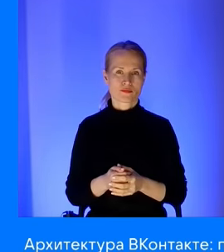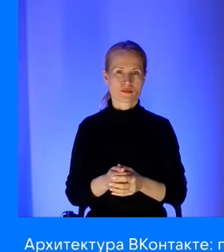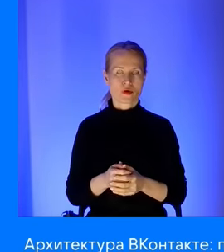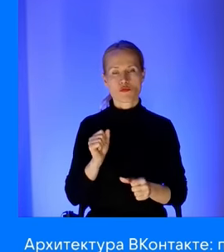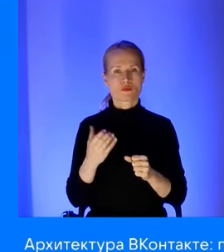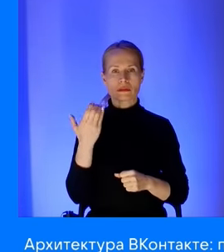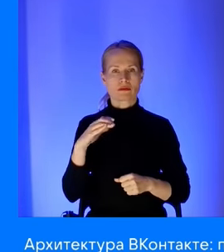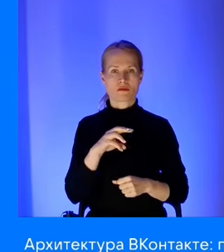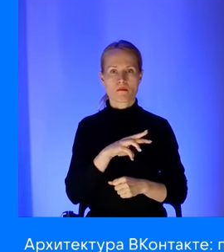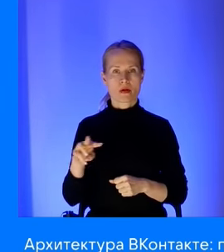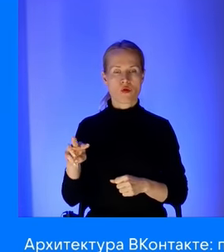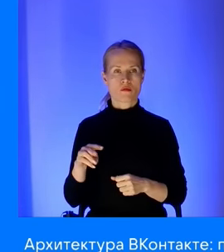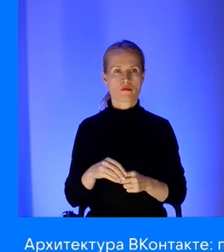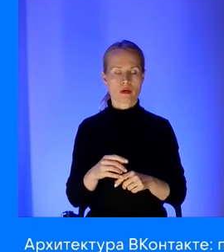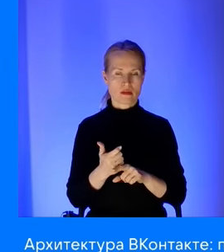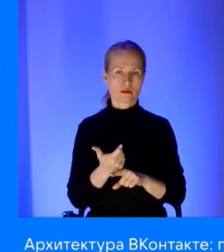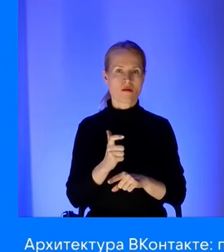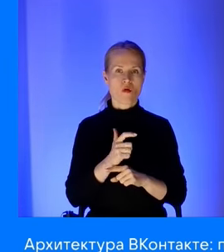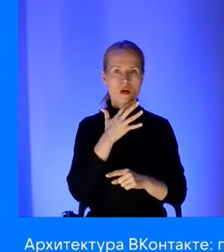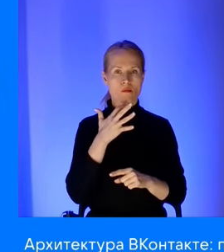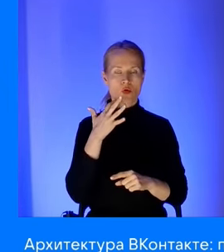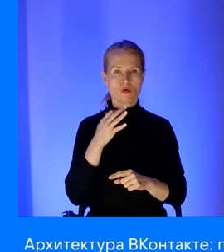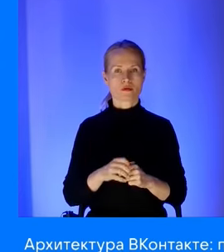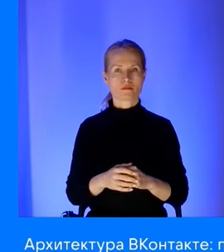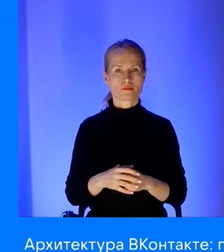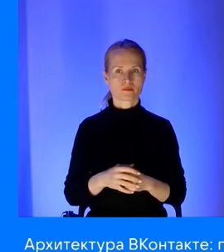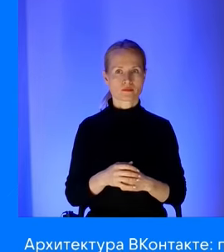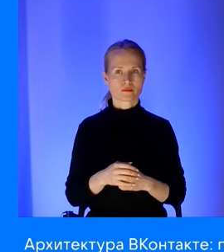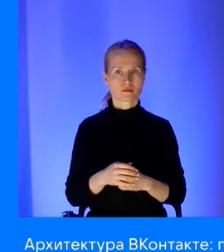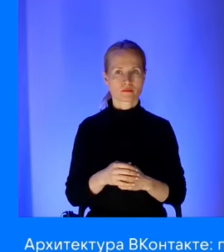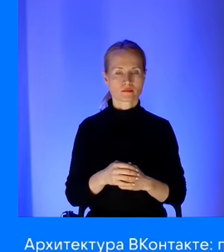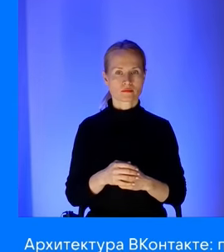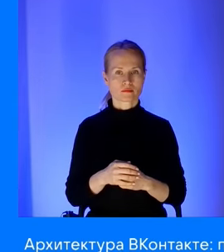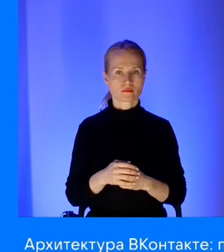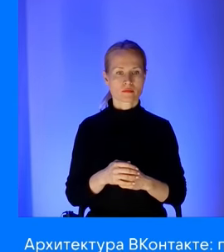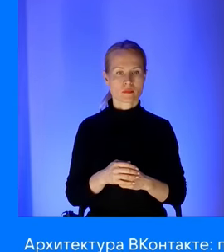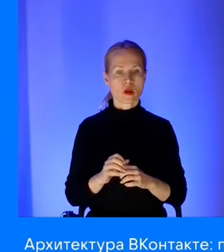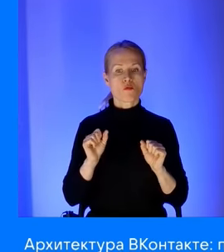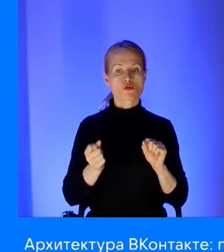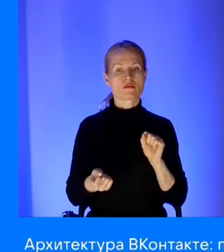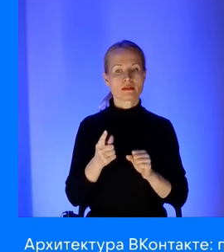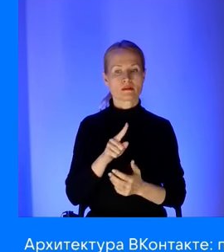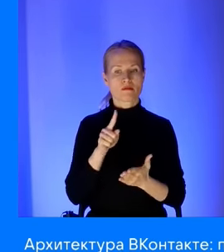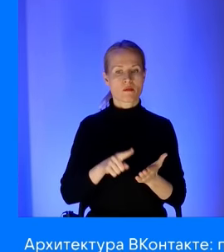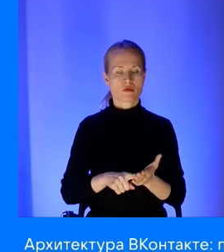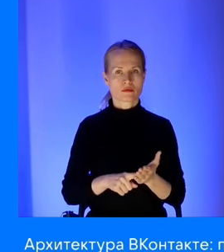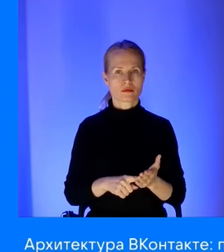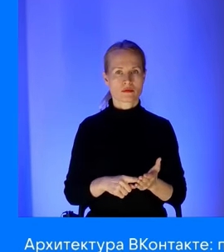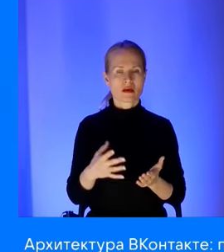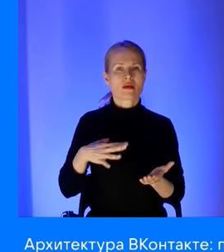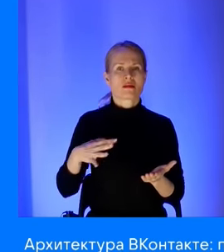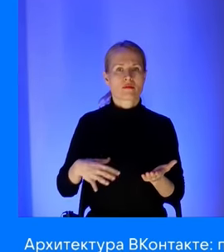100 млн Это довольно много в Юни тестах вы столько не напишите может возникнуть вопрос Нафига